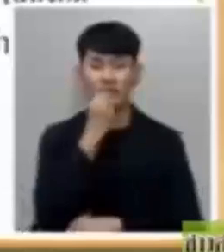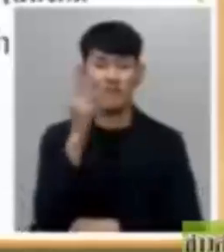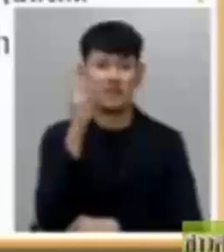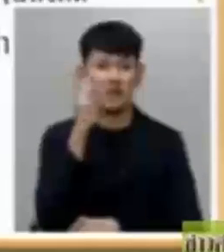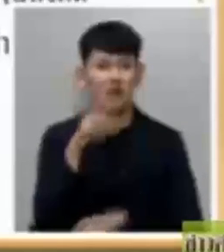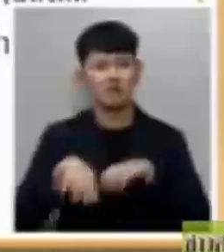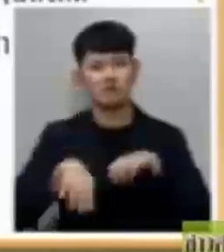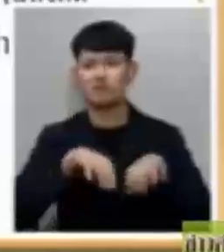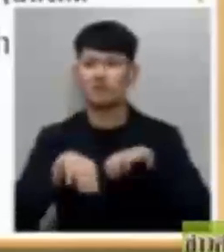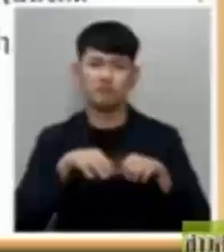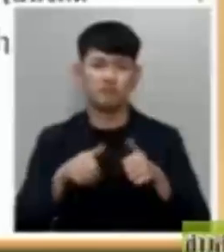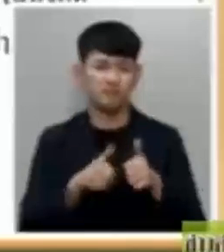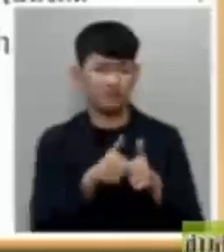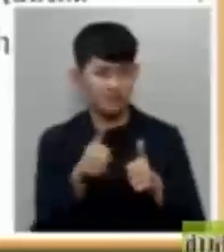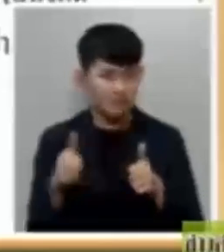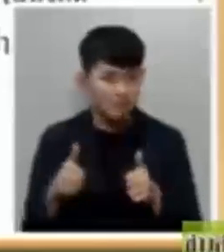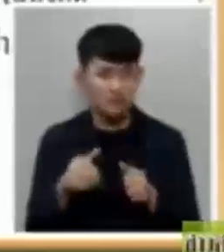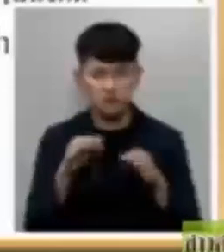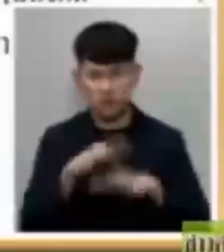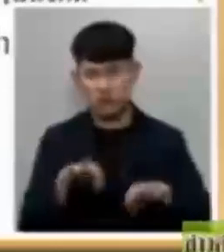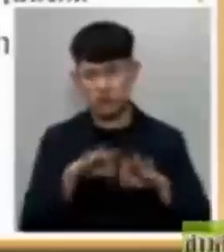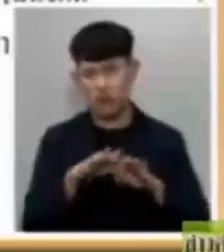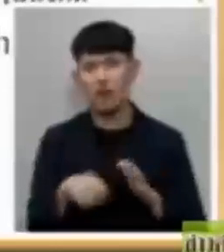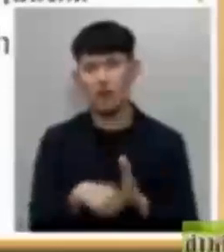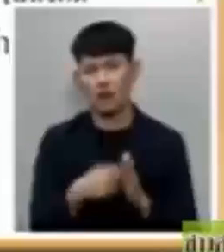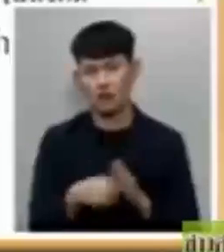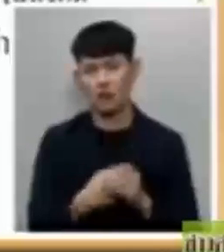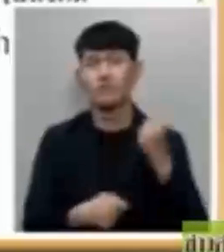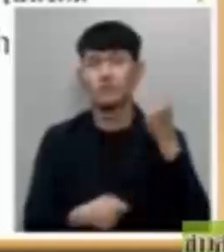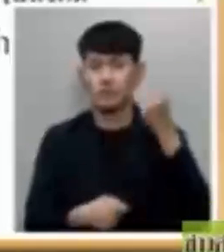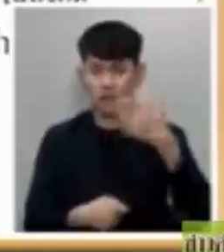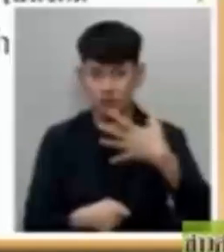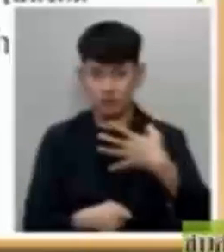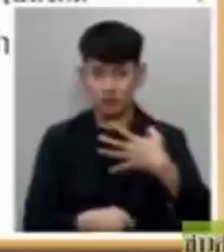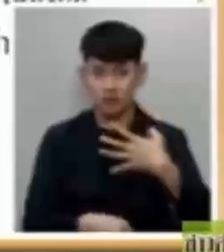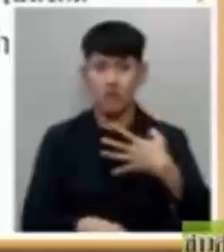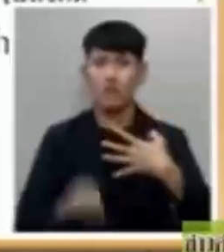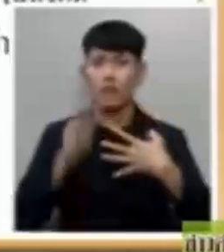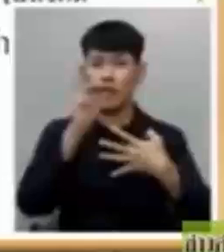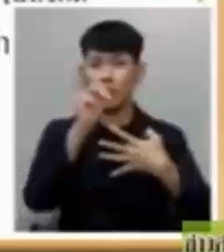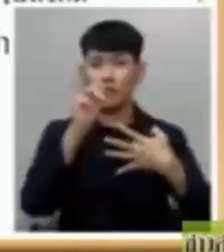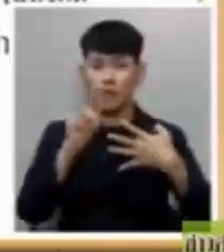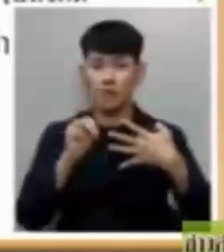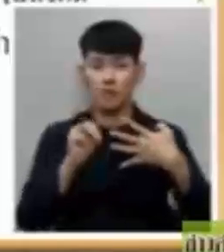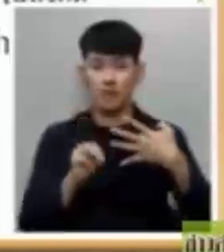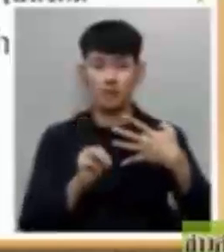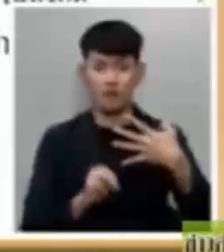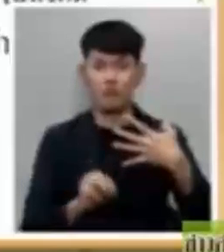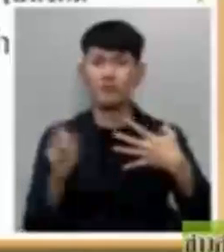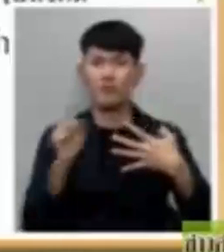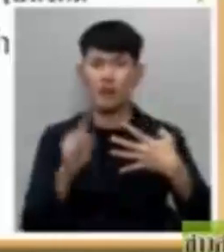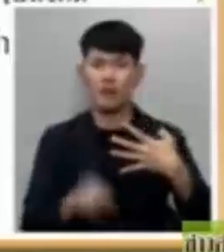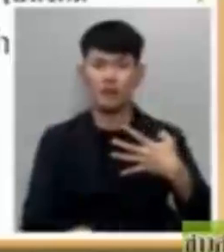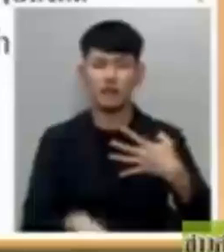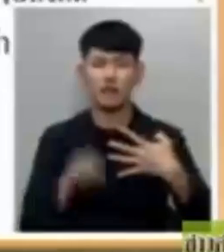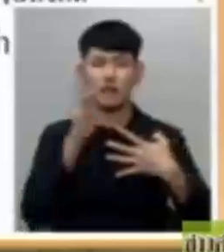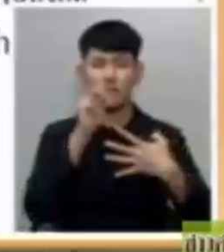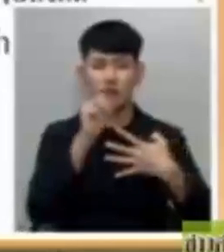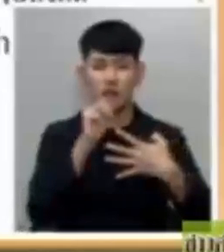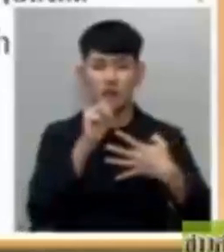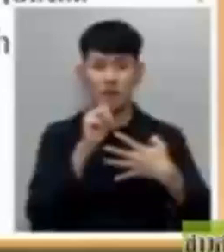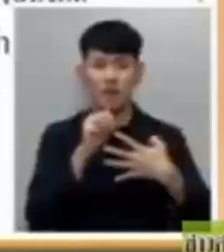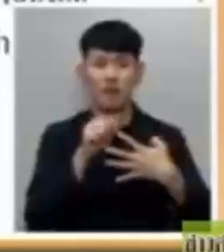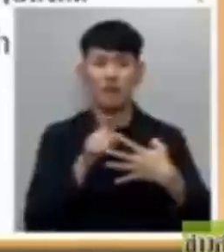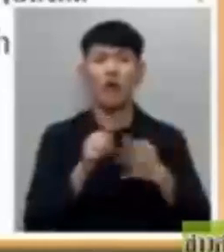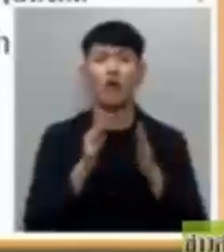มันอยู่ขึ้นปัจจัยอยู่4ประการนะครับก็คือ 4M ที่บอกว่า Man Money